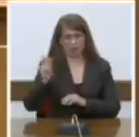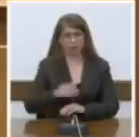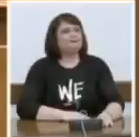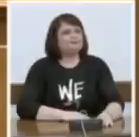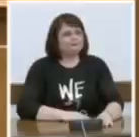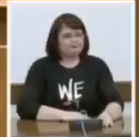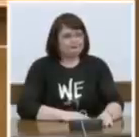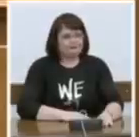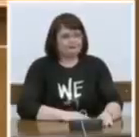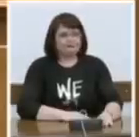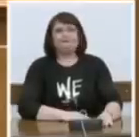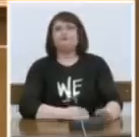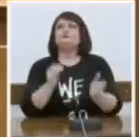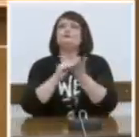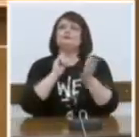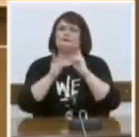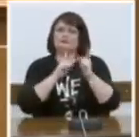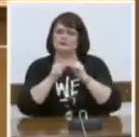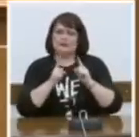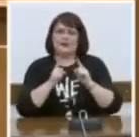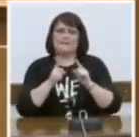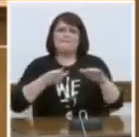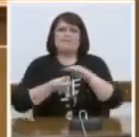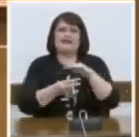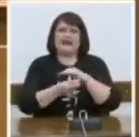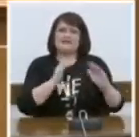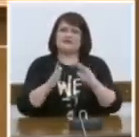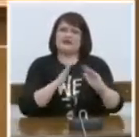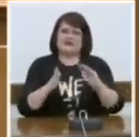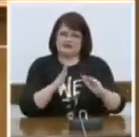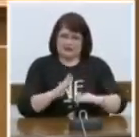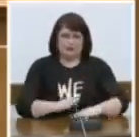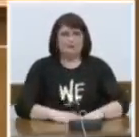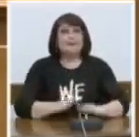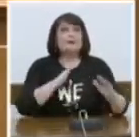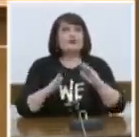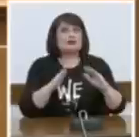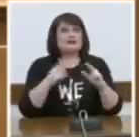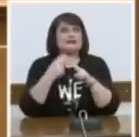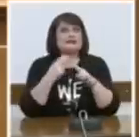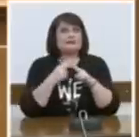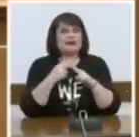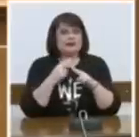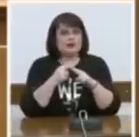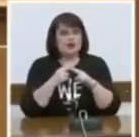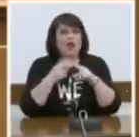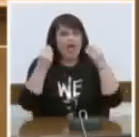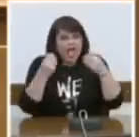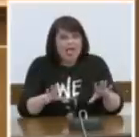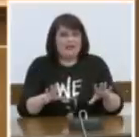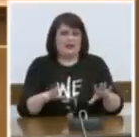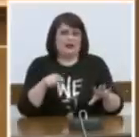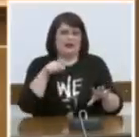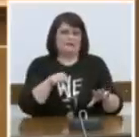συμφωνία μετανάστευσης και ασύλου, όπου η προστασία των συνόρων, που προφανώς και προέχει, απέναντι στην άθλια εργαλειοποίηση του πόνου από